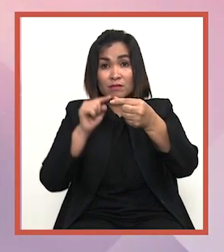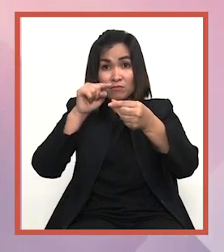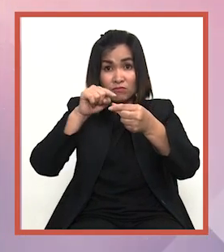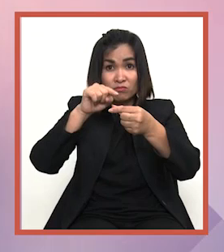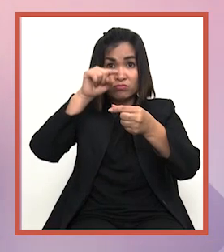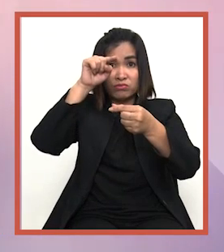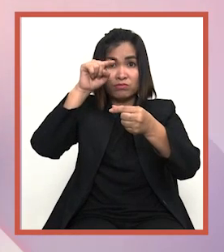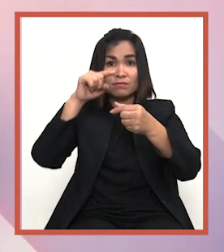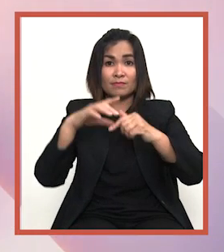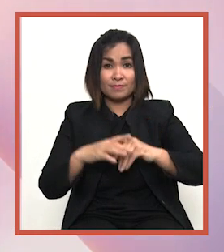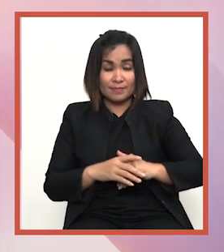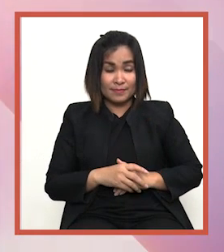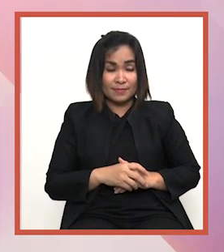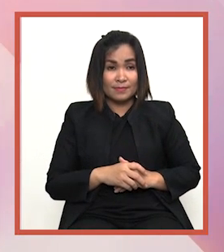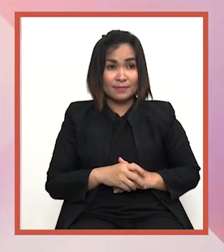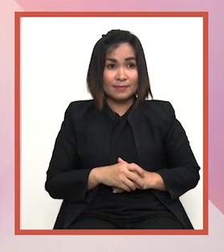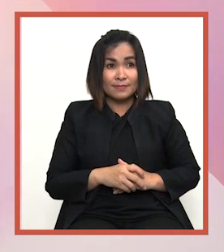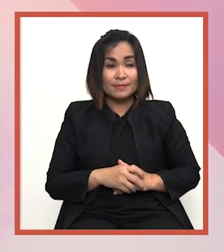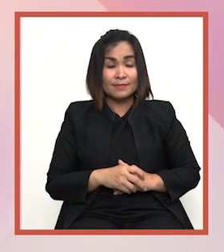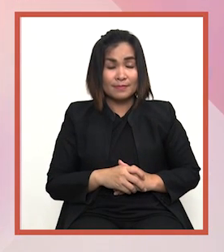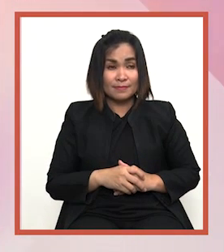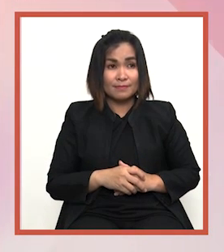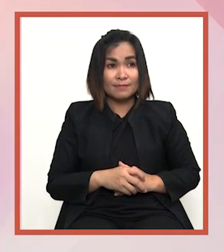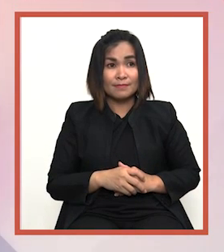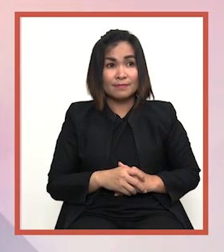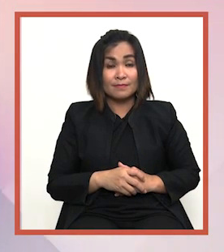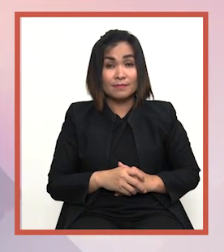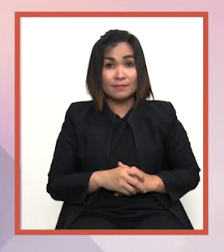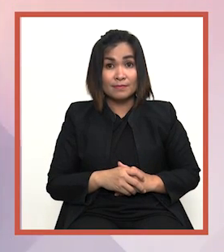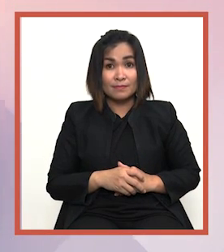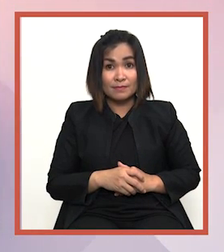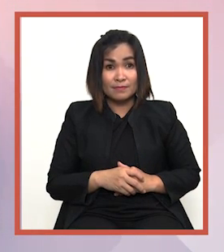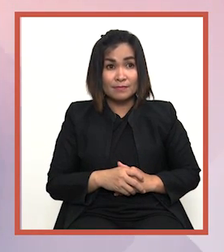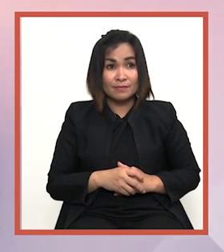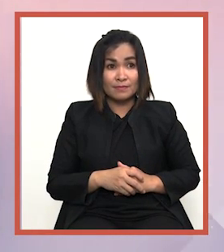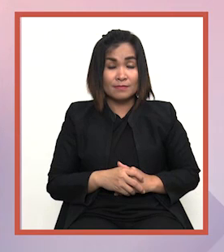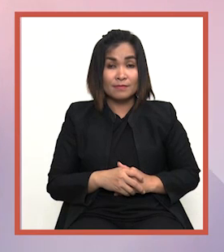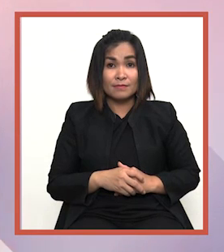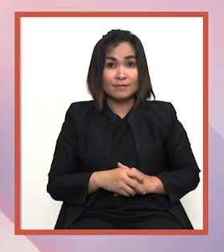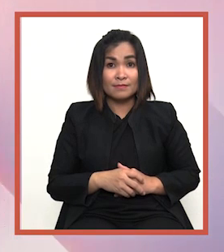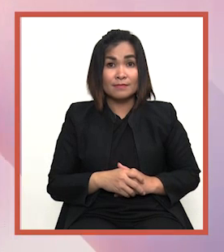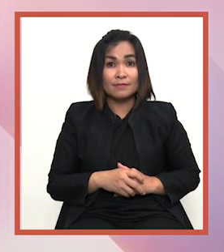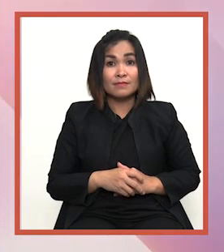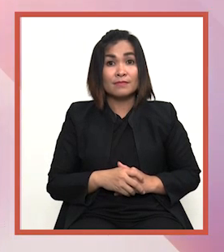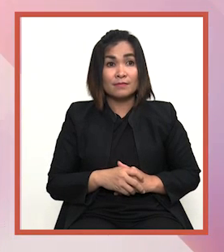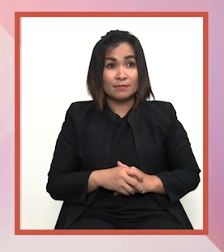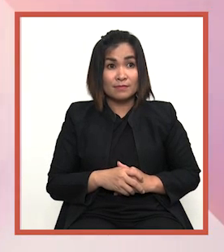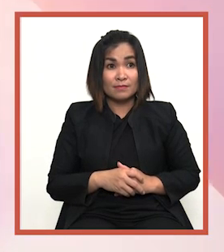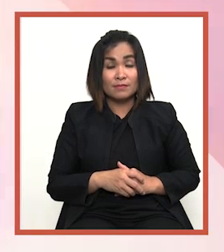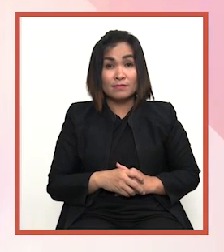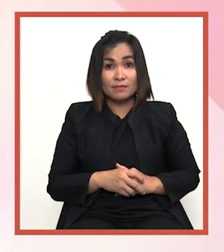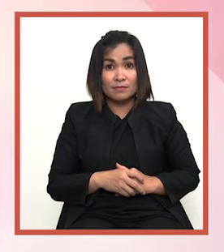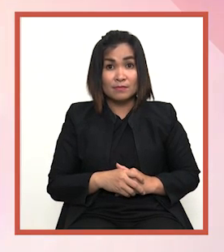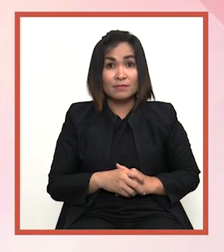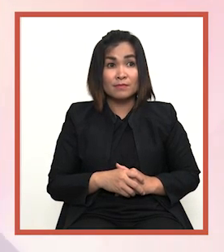ครับแล้วก็มีเส้นขีดนะครับออกจากนอกวงกลมไปนะครับนะสัญลักษณ์อันนี้นะครับเป็นแหล่งจ่